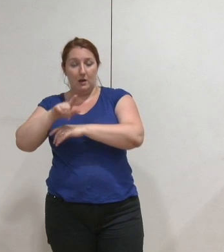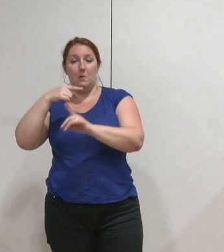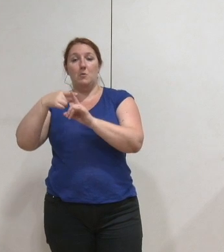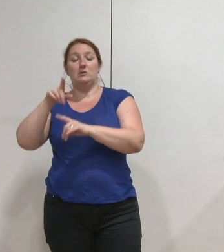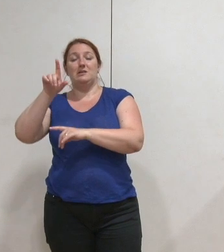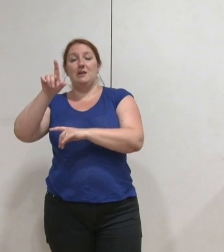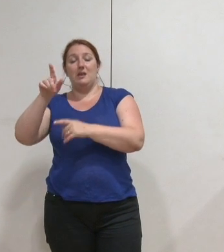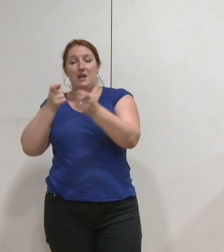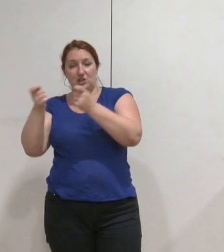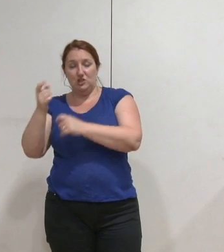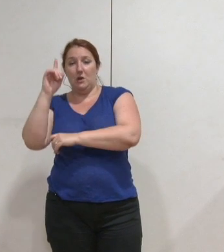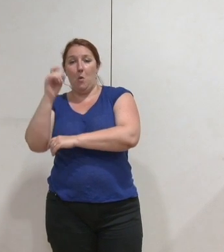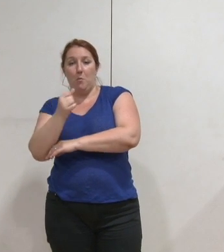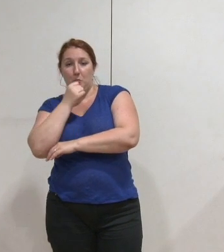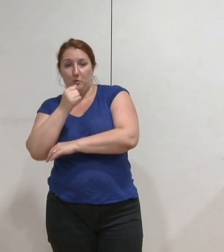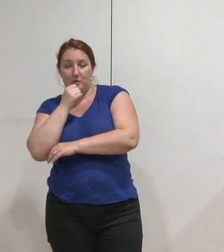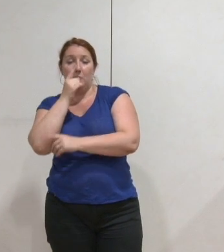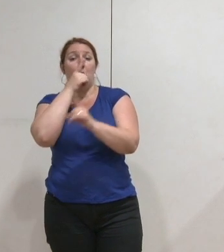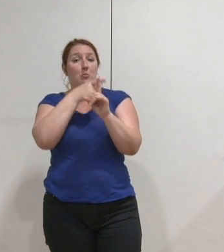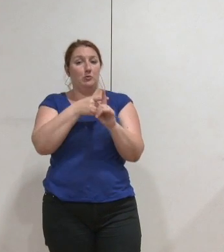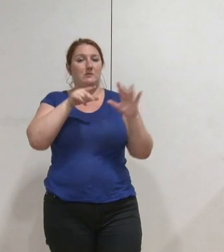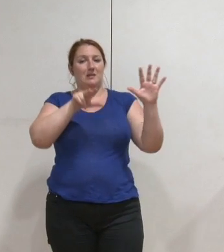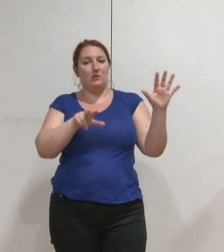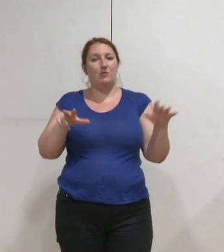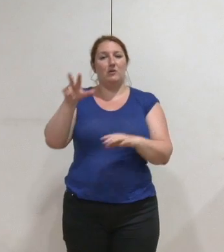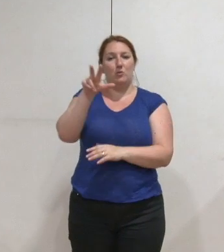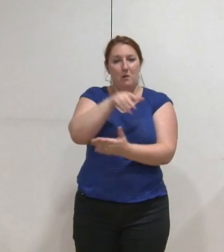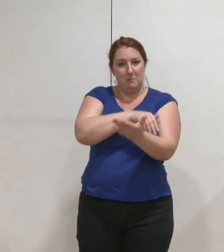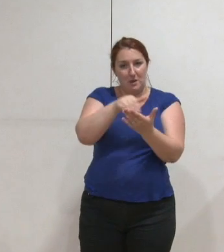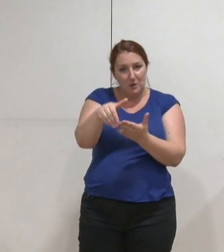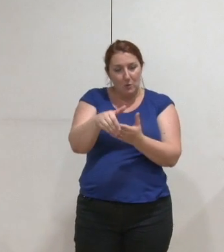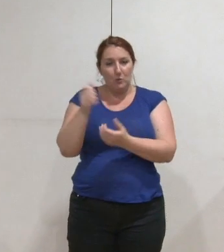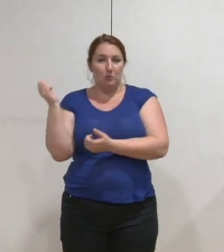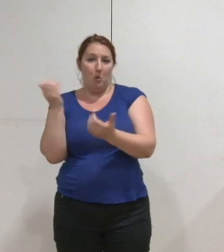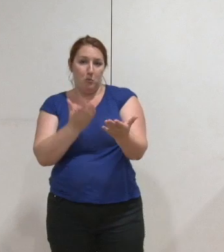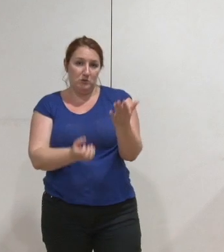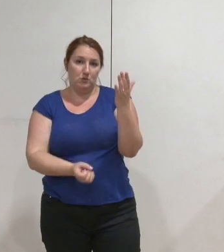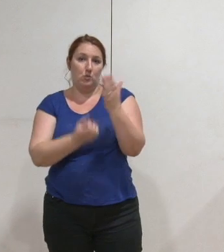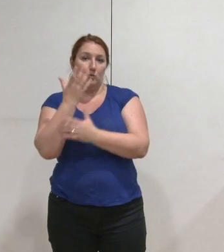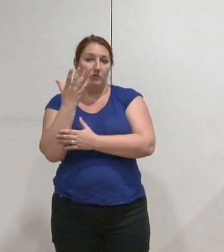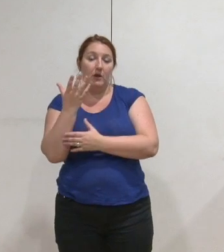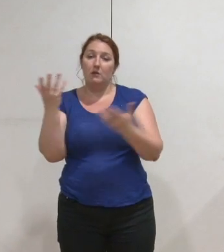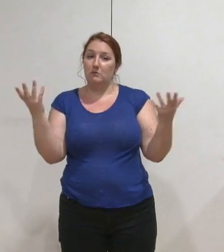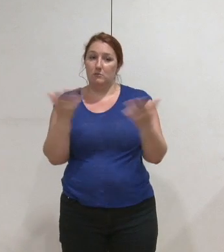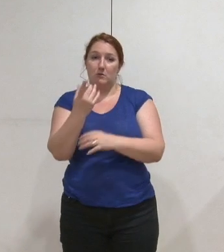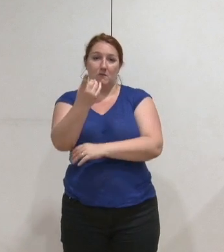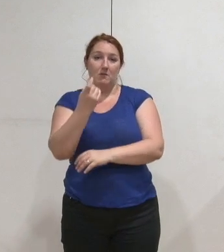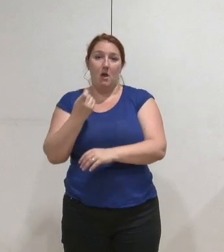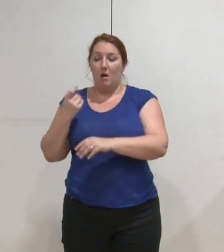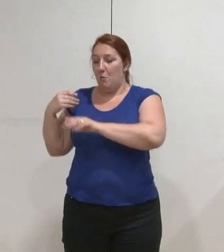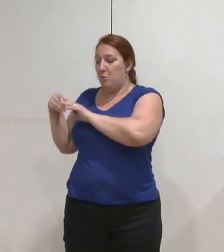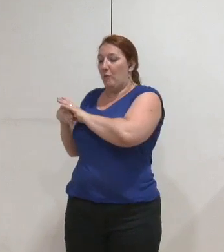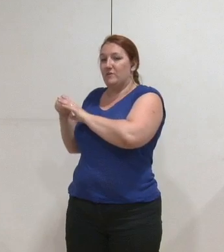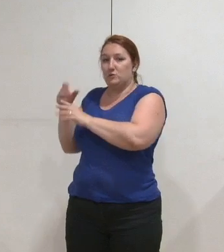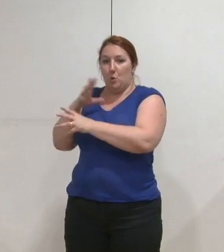ajouterons 4,83 millions de propositions nouvelles qui seront pour l'essentiel des reprises de